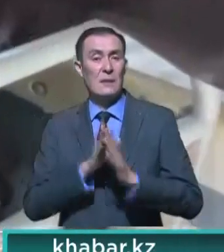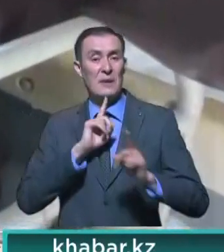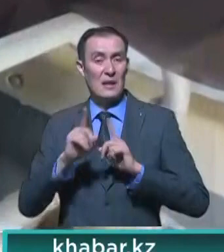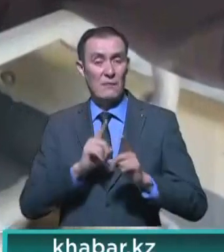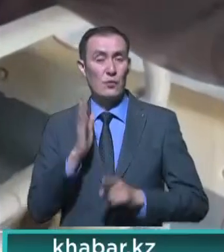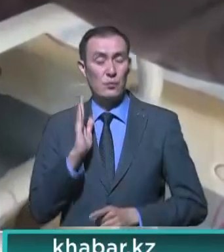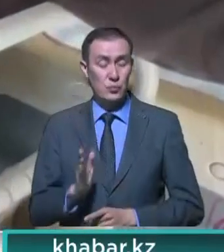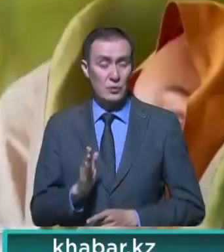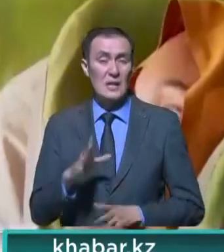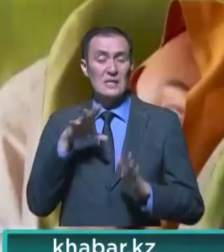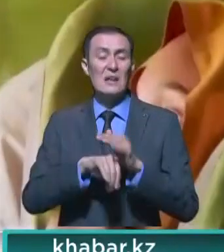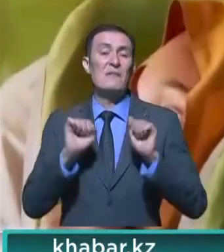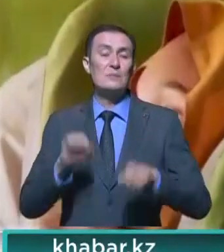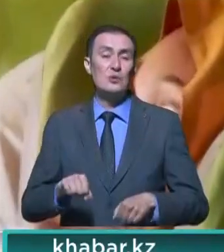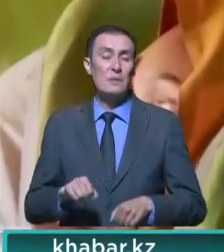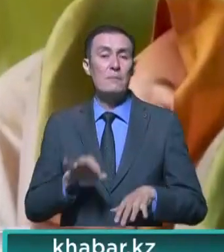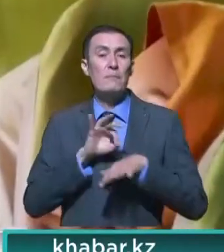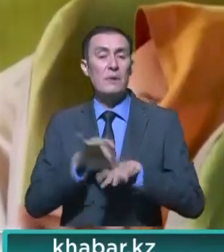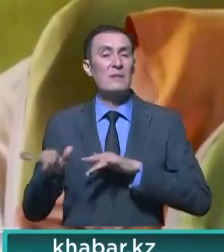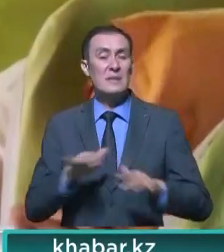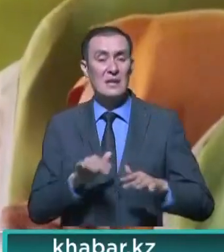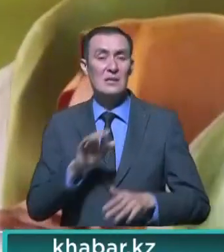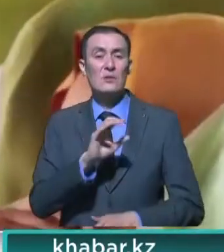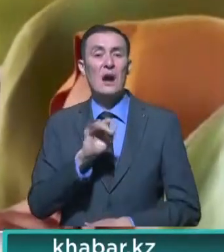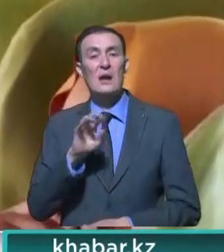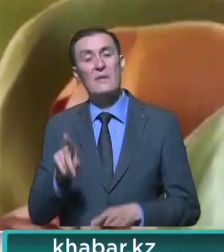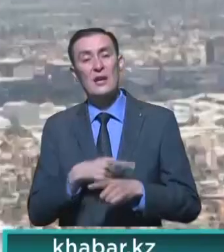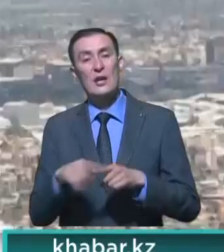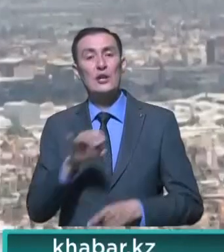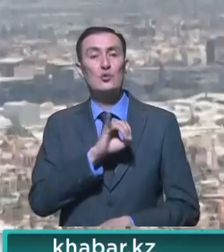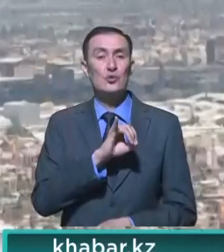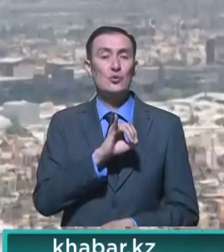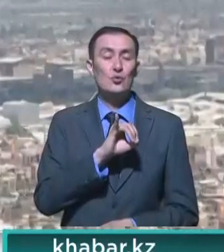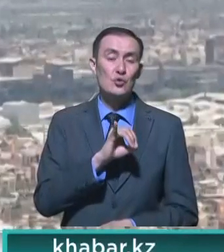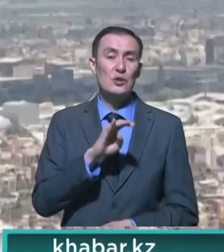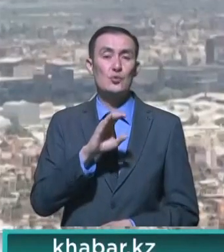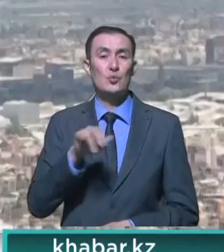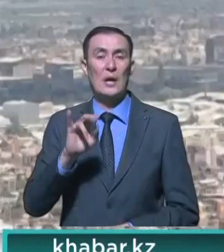переговоры. Среди возможных мест проведения — Саудовская Аравия или Южный Судан.